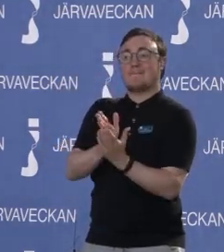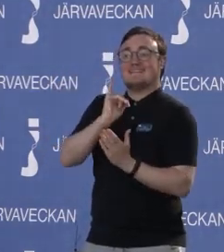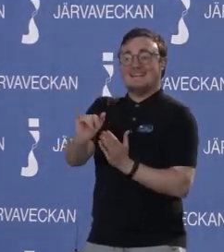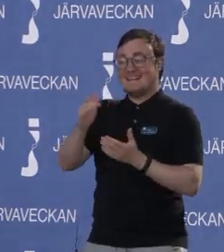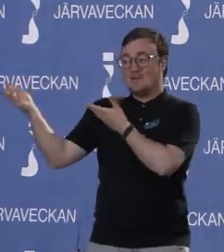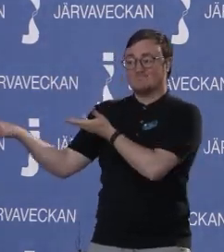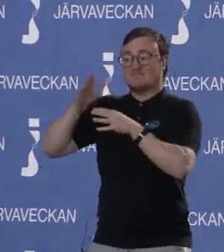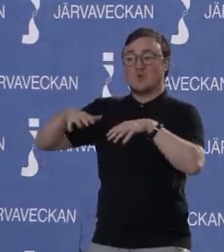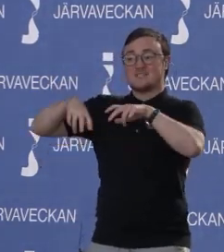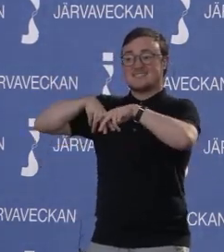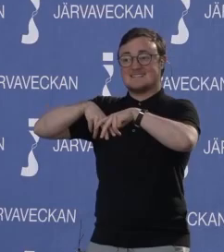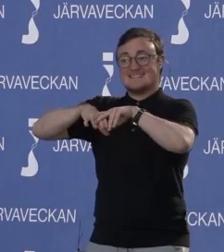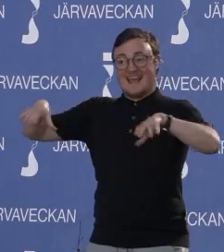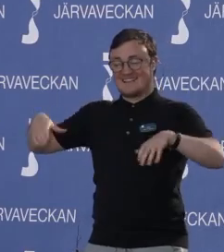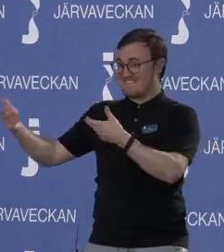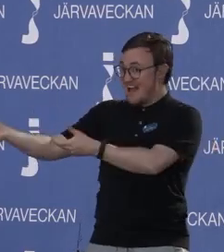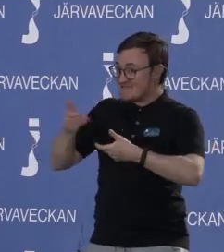Välkomna!